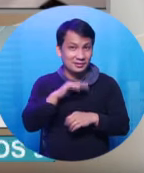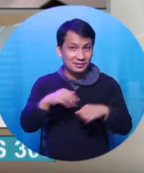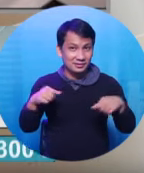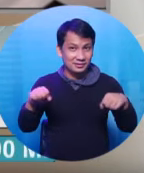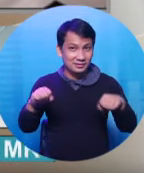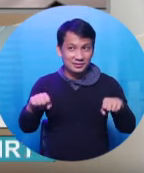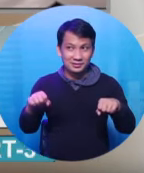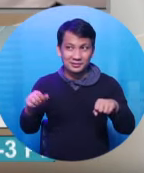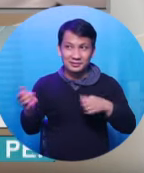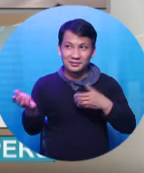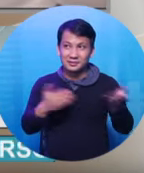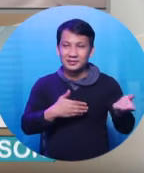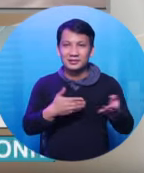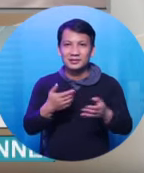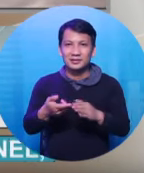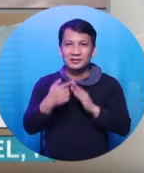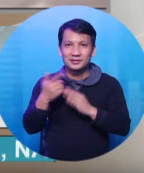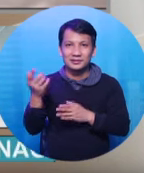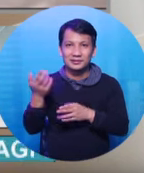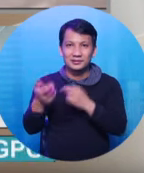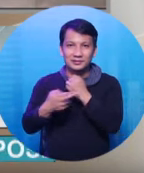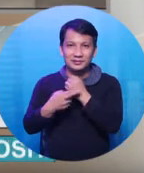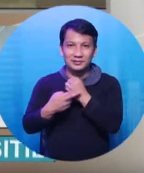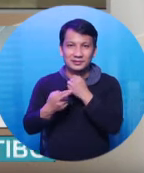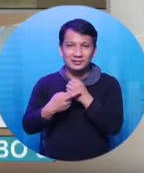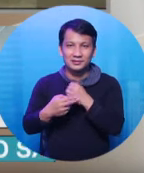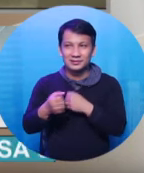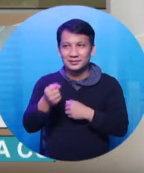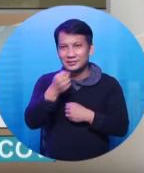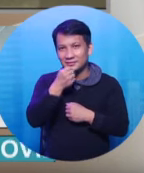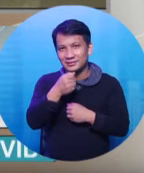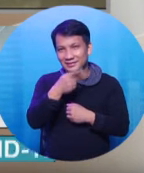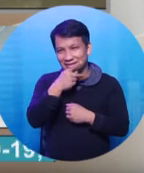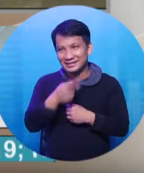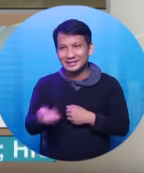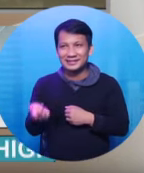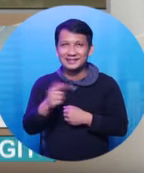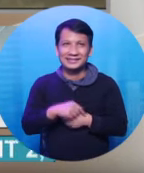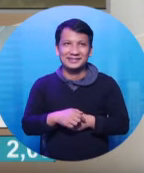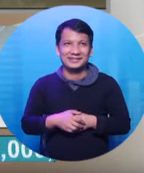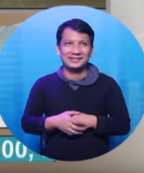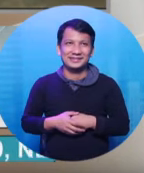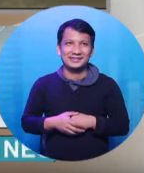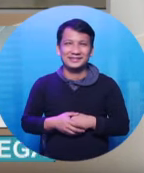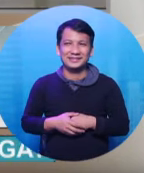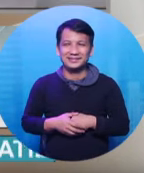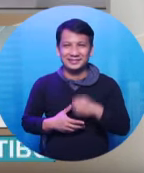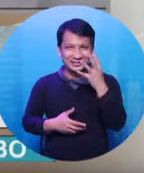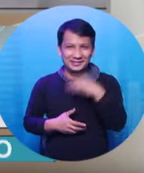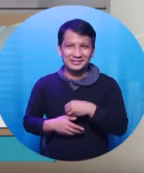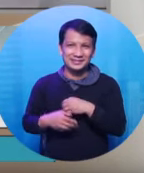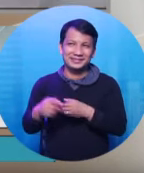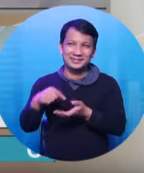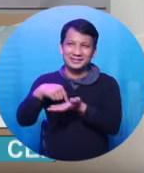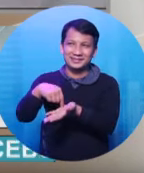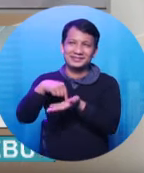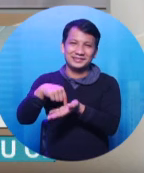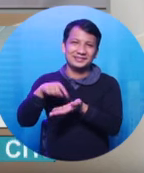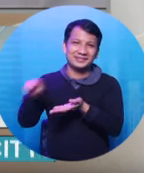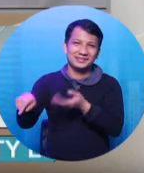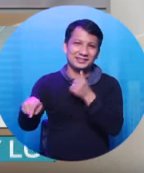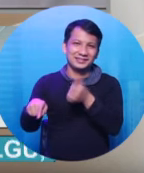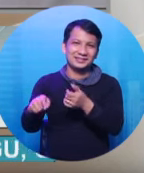rider, nagre-reserve pa sila ng merienda po para sa akin. Yun, ganun po. Buti hindi kayo ginagawa model